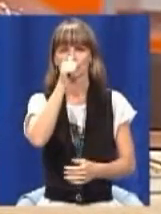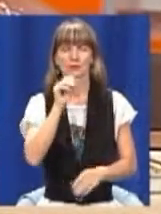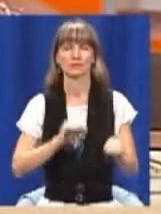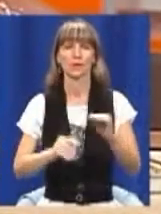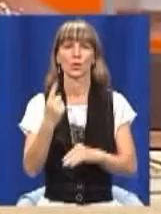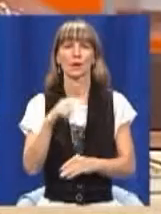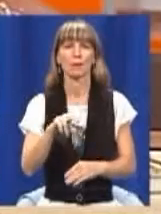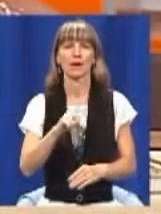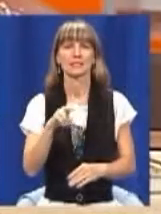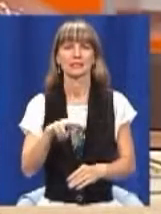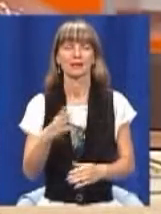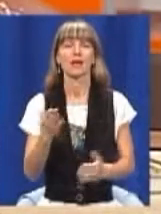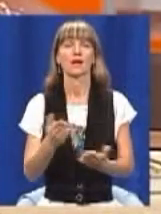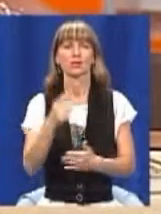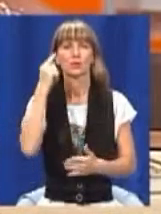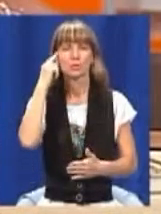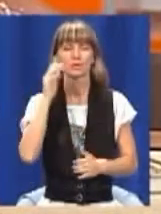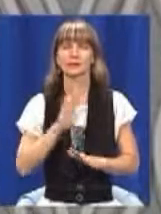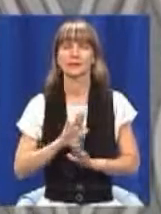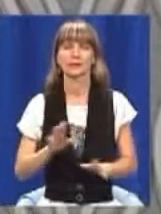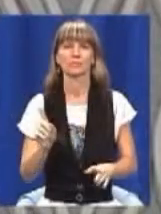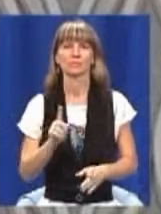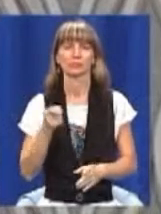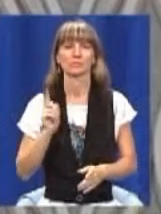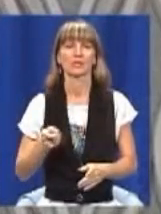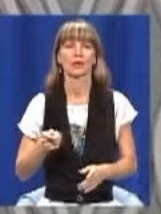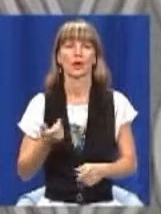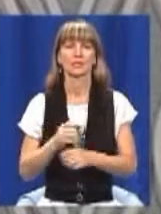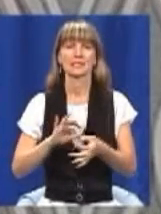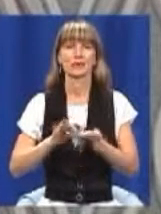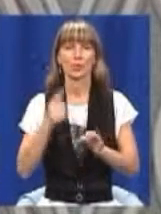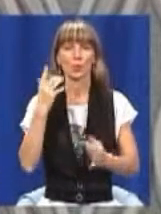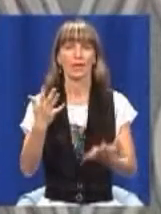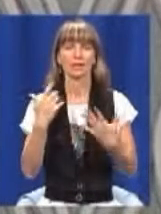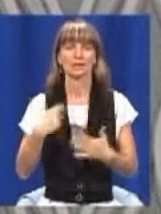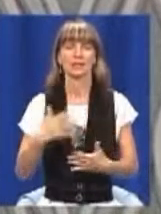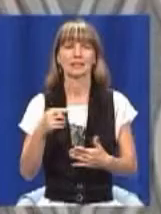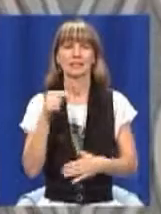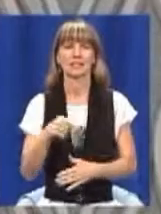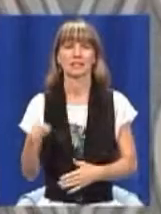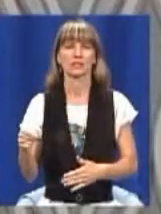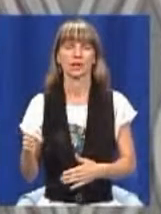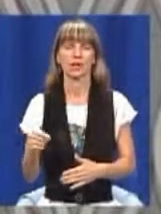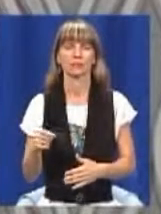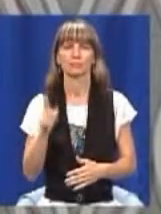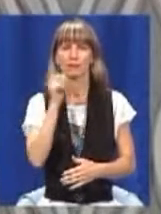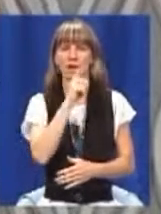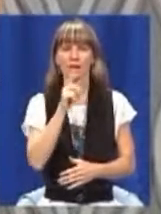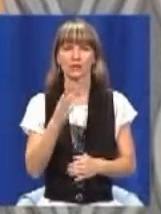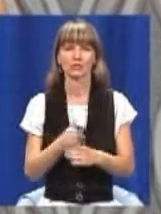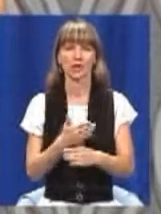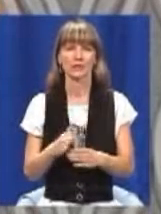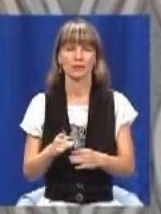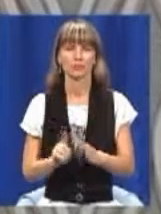складати один пазл, як ти думаєш? Ні. Тому що, ну, насправді, дійсно, дуже складно, уявіть собі, якщо там тисячами просто оці такі малесенькі частинки,